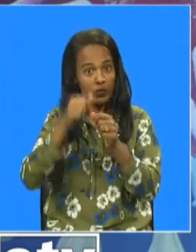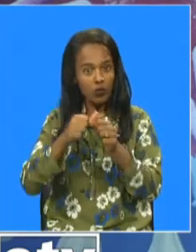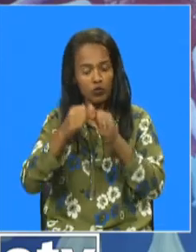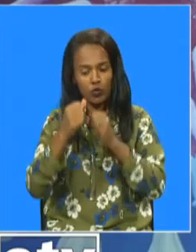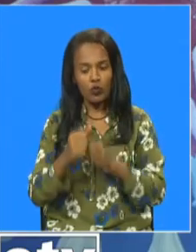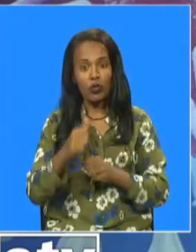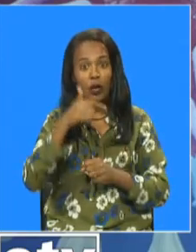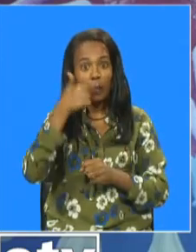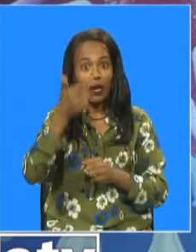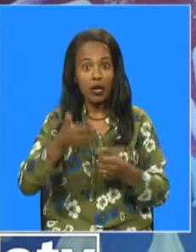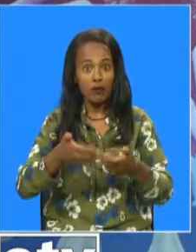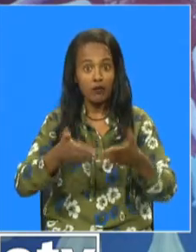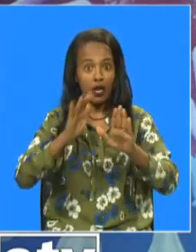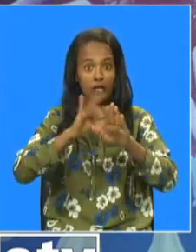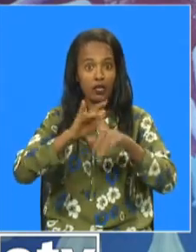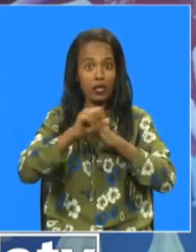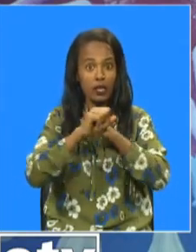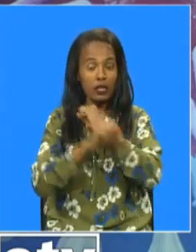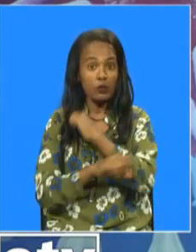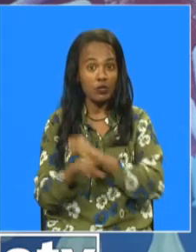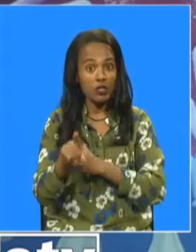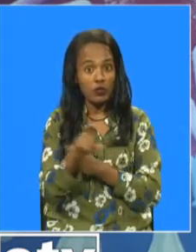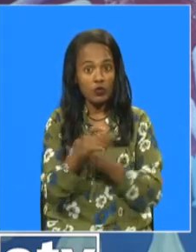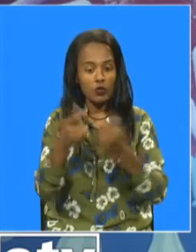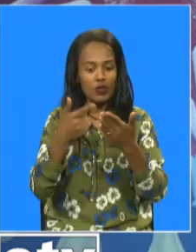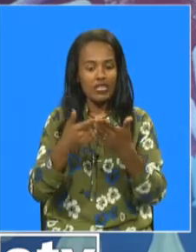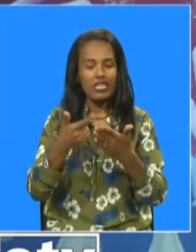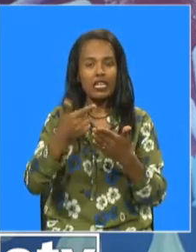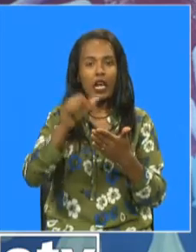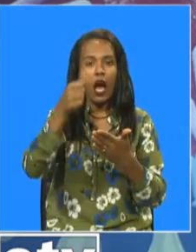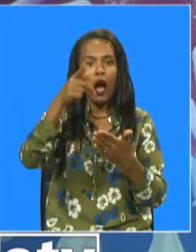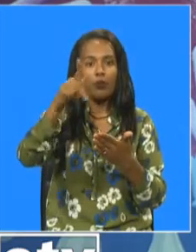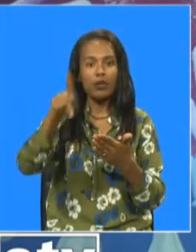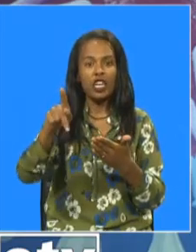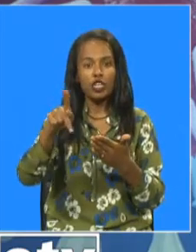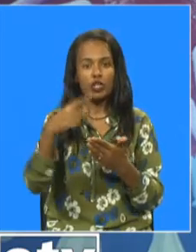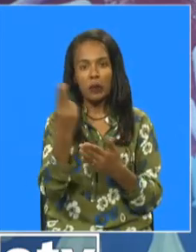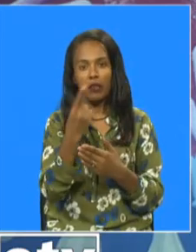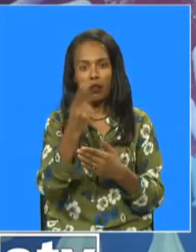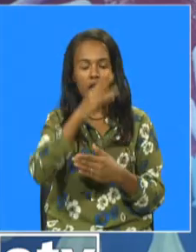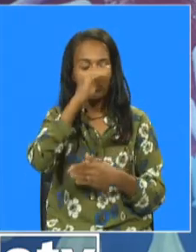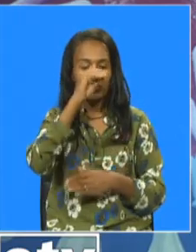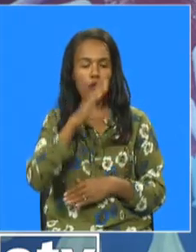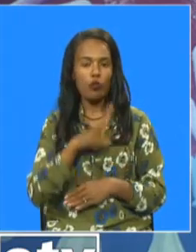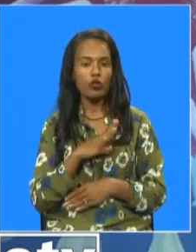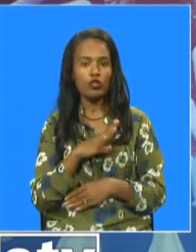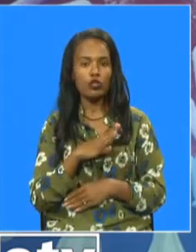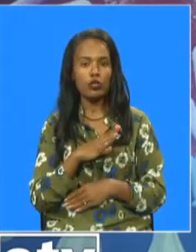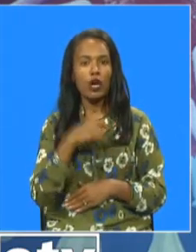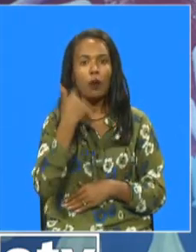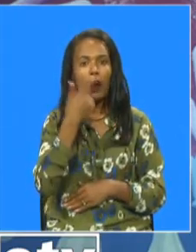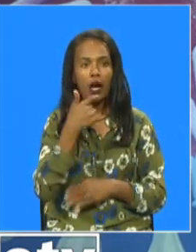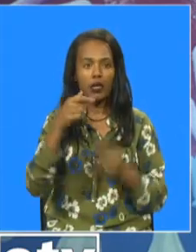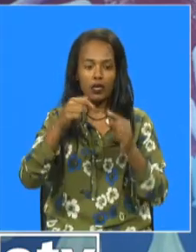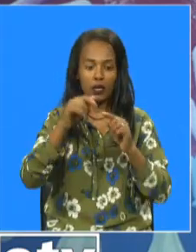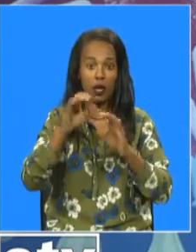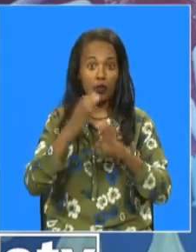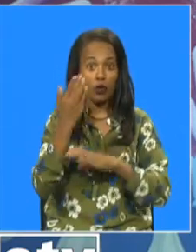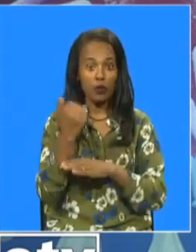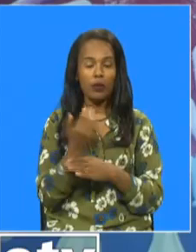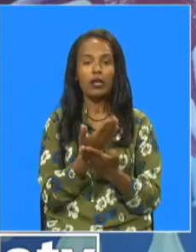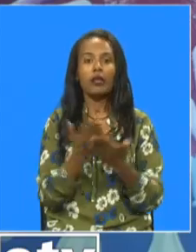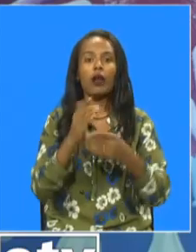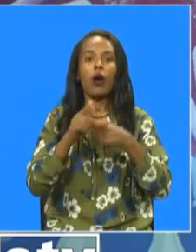ችሎታና የመናገር ፍቃደኝነት ላይ ተመሰረተ ስለሆነ ይሄን አፕሊኬሽን መጠቀም ደግሞ ይበልጥ ሰዎችን ከማን ጋር ንክኪ አድርጎ ነበር የታከባቢ